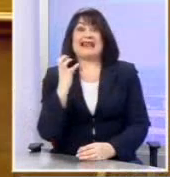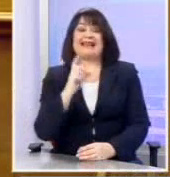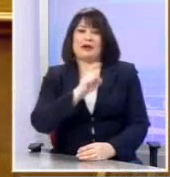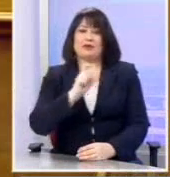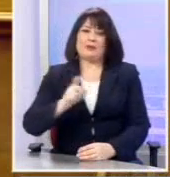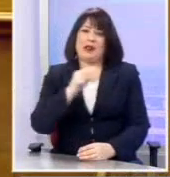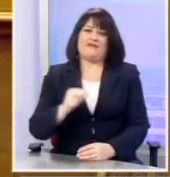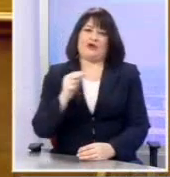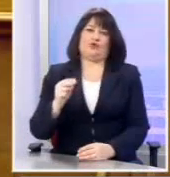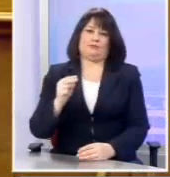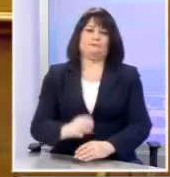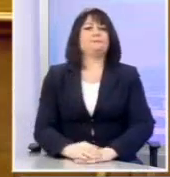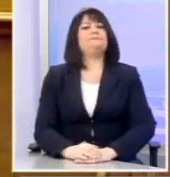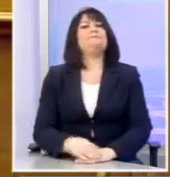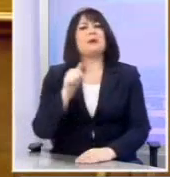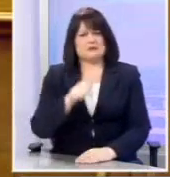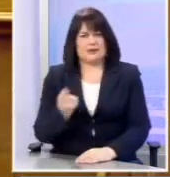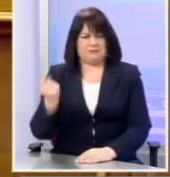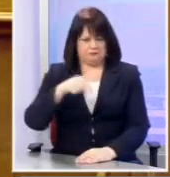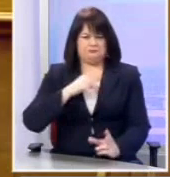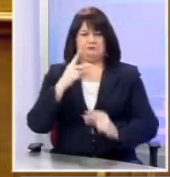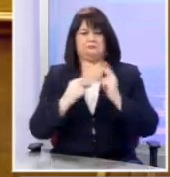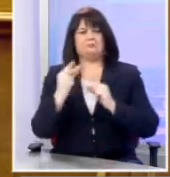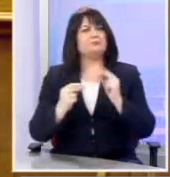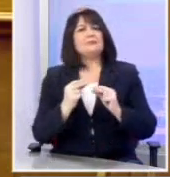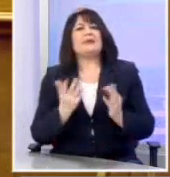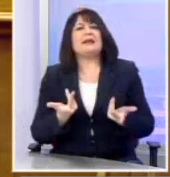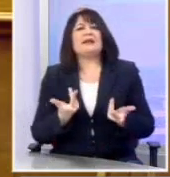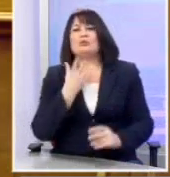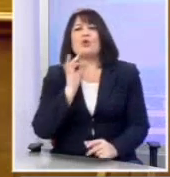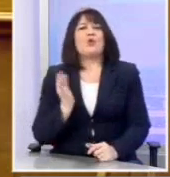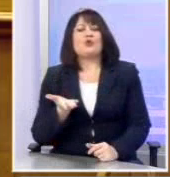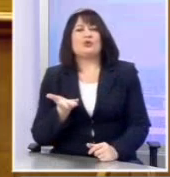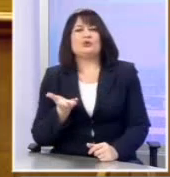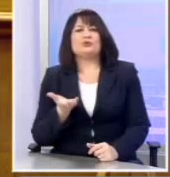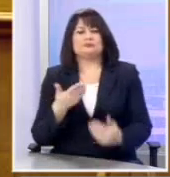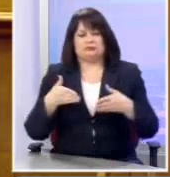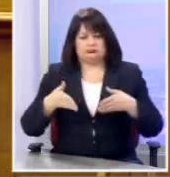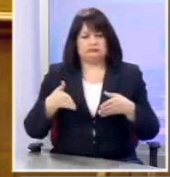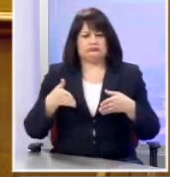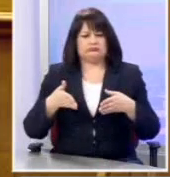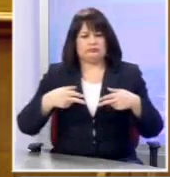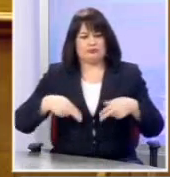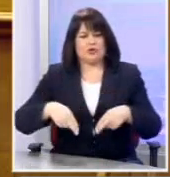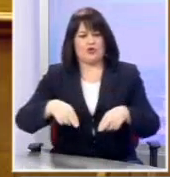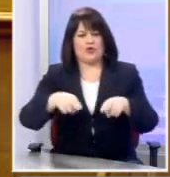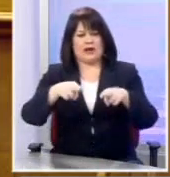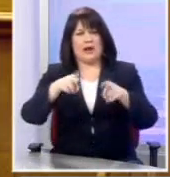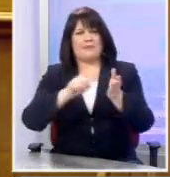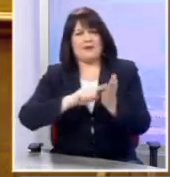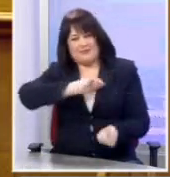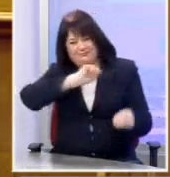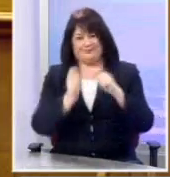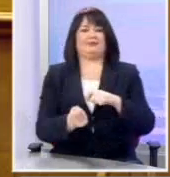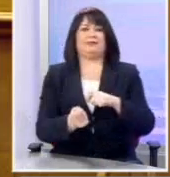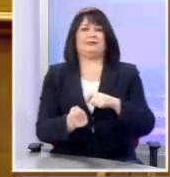Σήμερα λοιπόν είμαστε εδώ και συζητάμε, γιατί βρισκόμαστε μπροστά σε μια πορεία η οποία, αν δεν ανατραπεί,